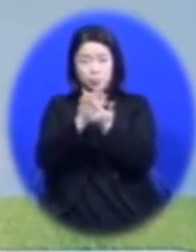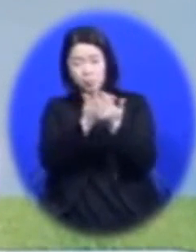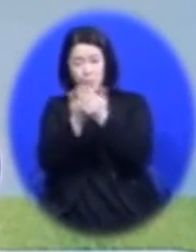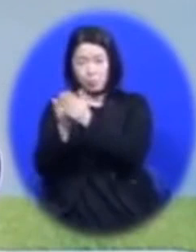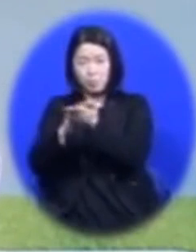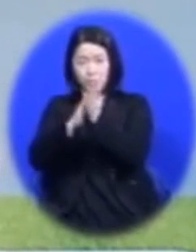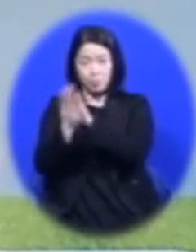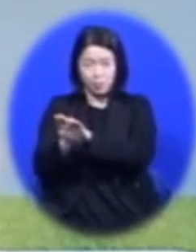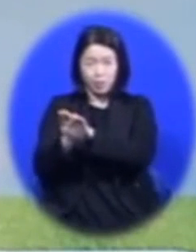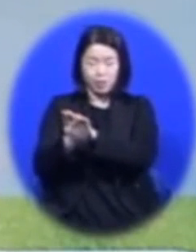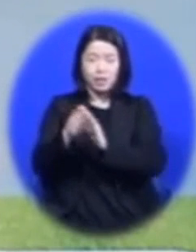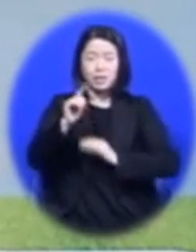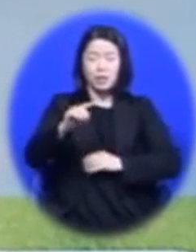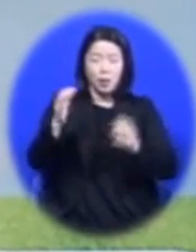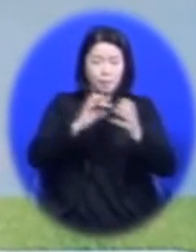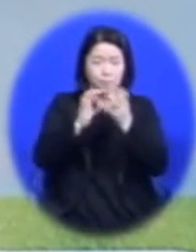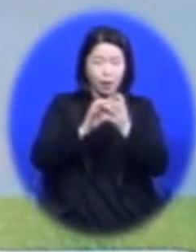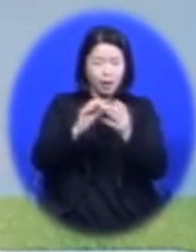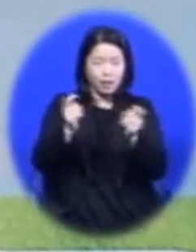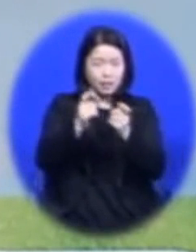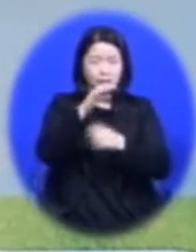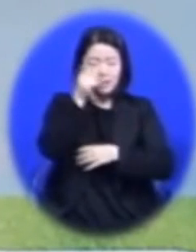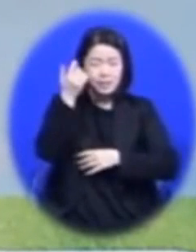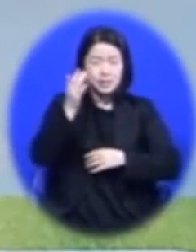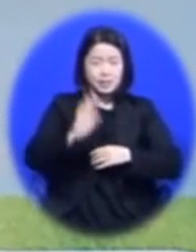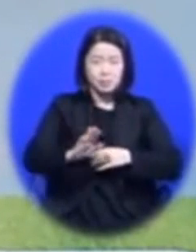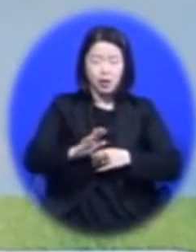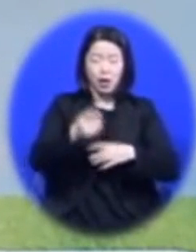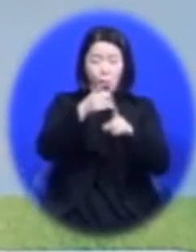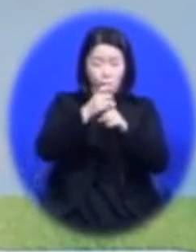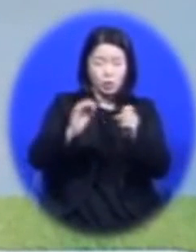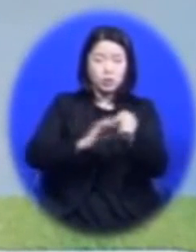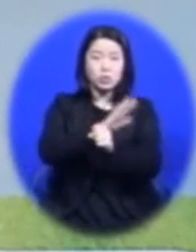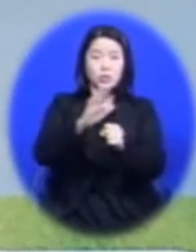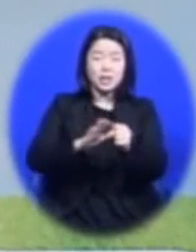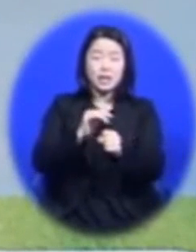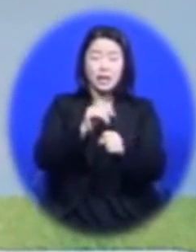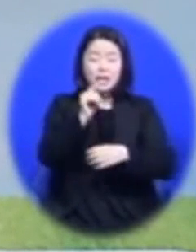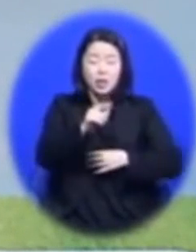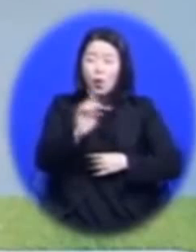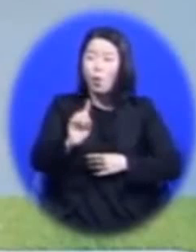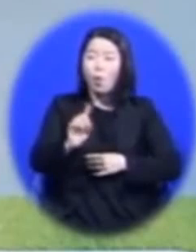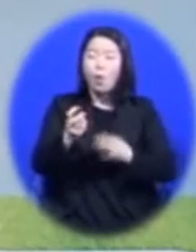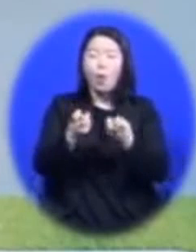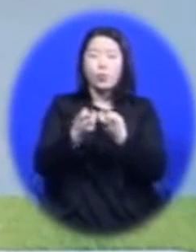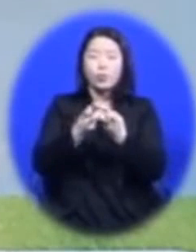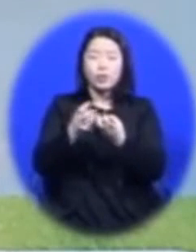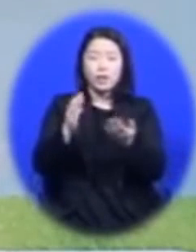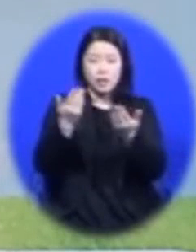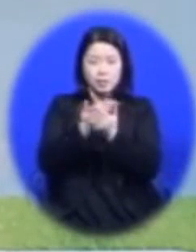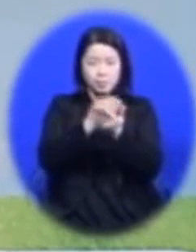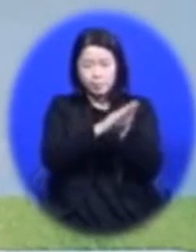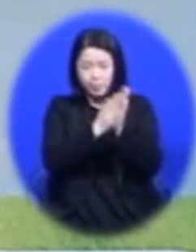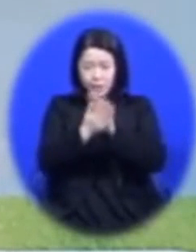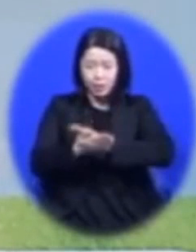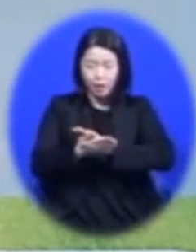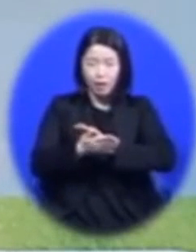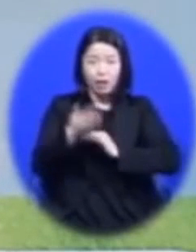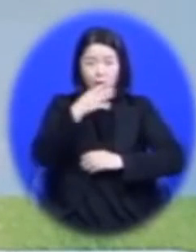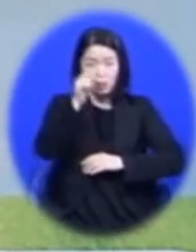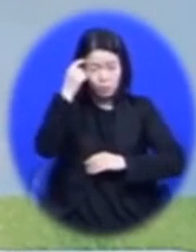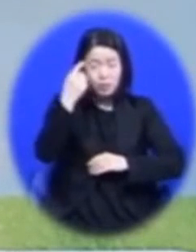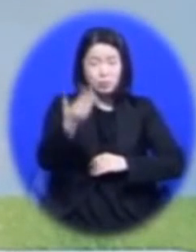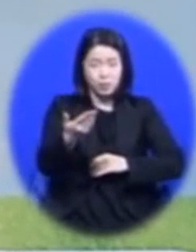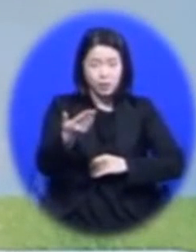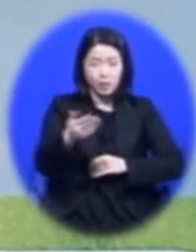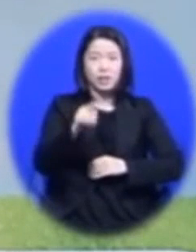원수를 사랑하는 사랑이 어떻게 진화로 설명이 될 수가 있죠? 역시 그 문제도 더 이상 논란거리가 아니라는